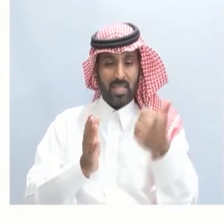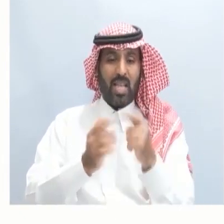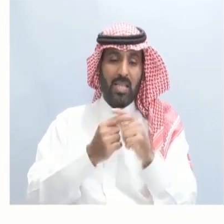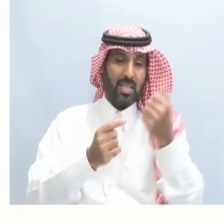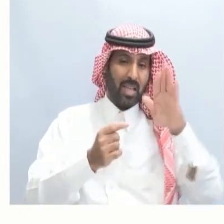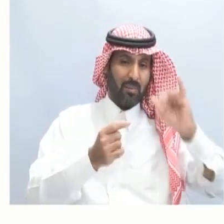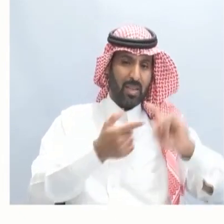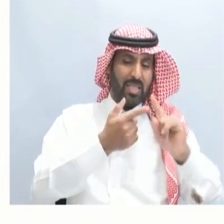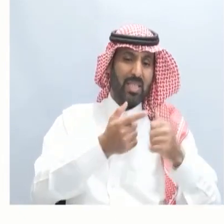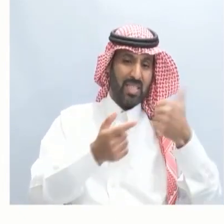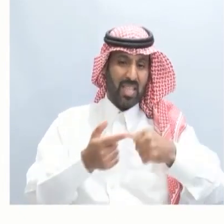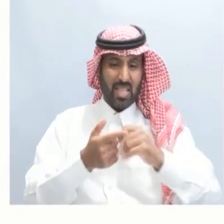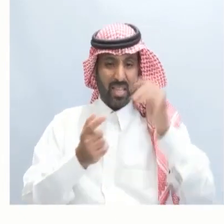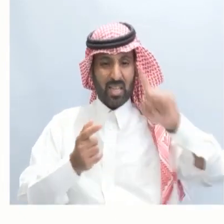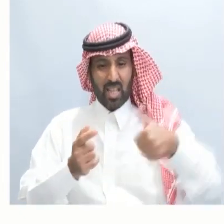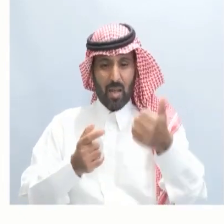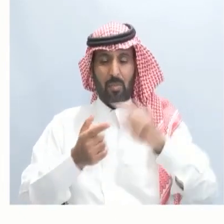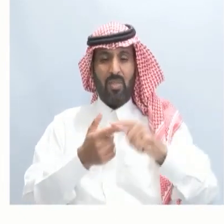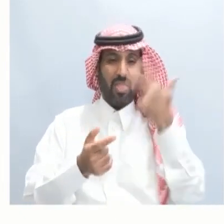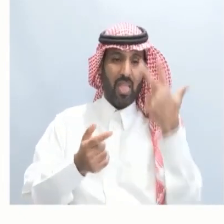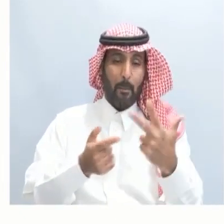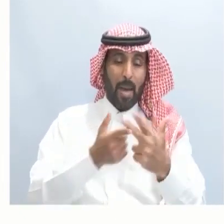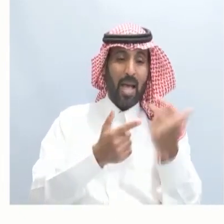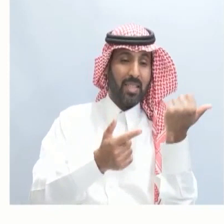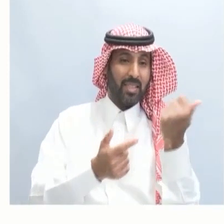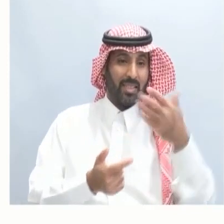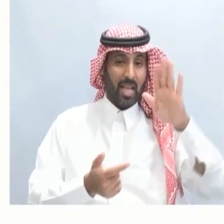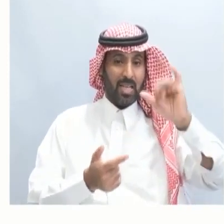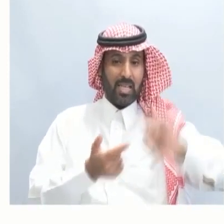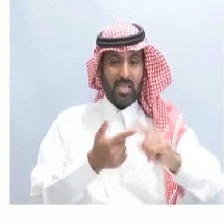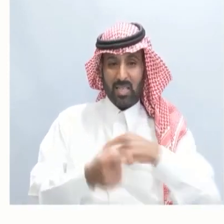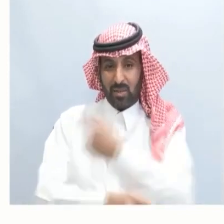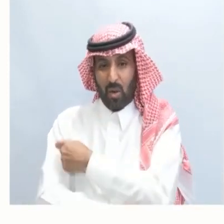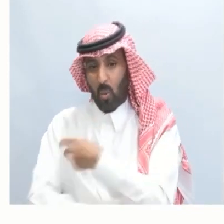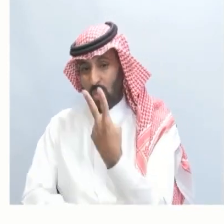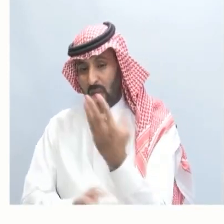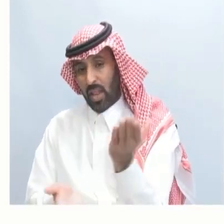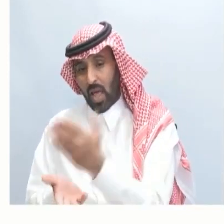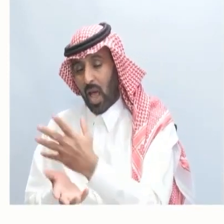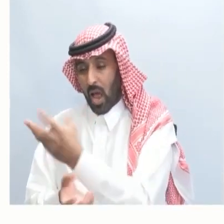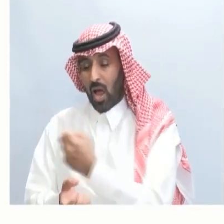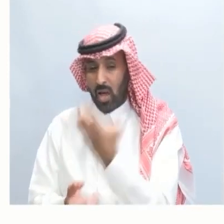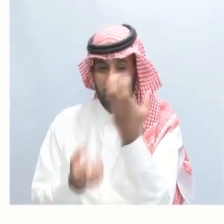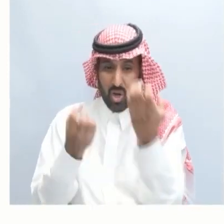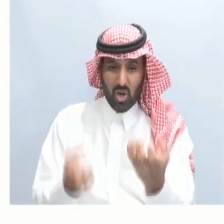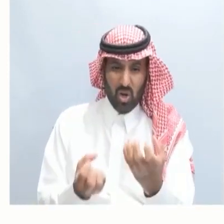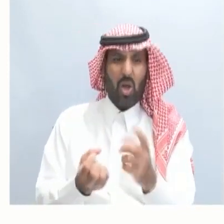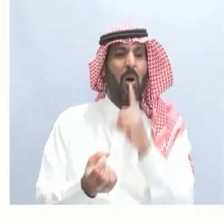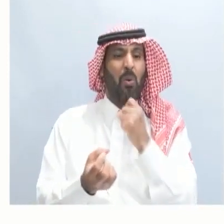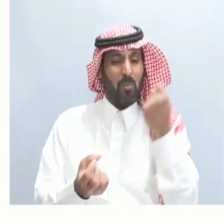60 غرام و8 سم هذه المحاوله الاولى المحاوله الثانيه اخذت كتله مقدارها